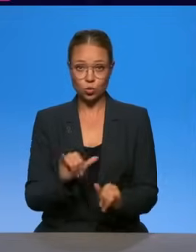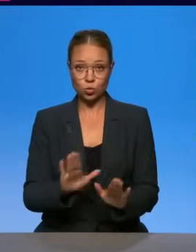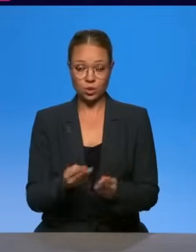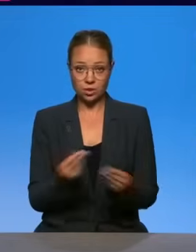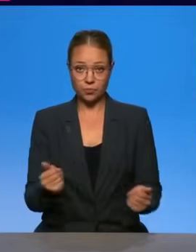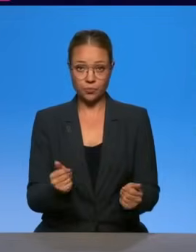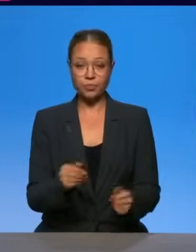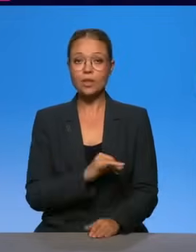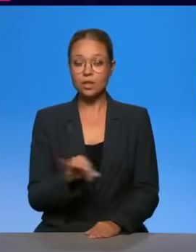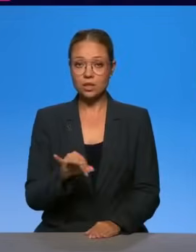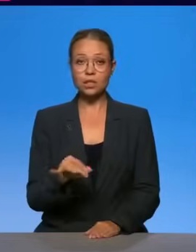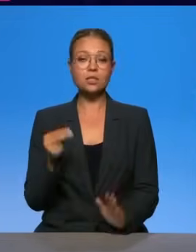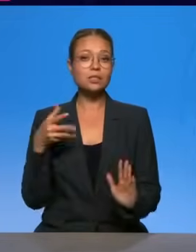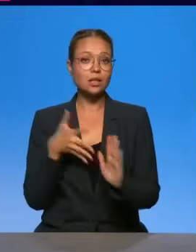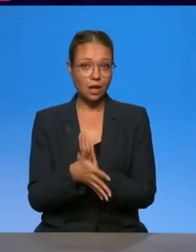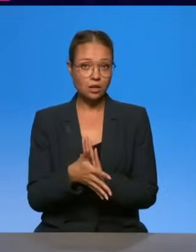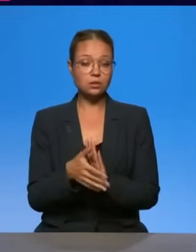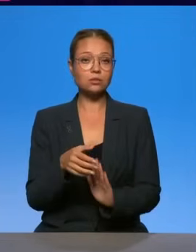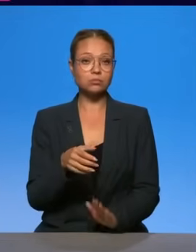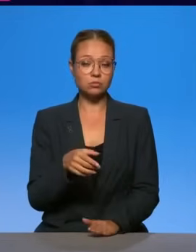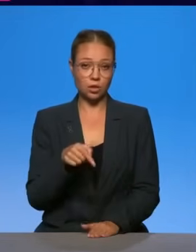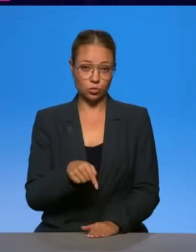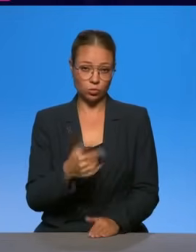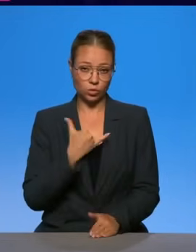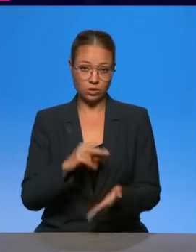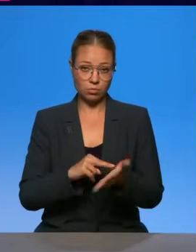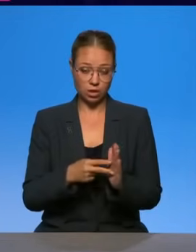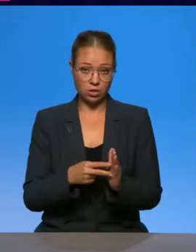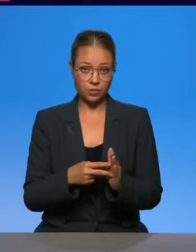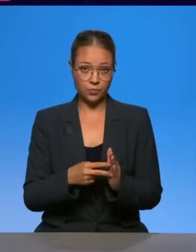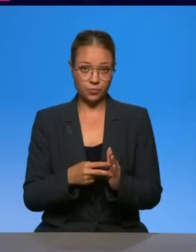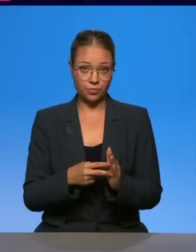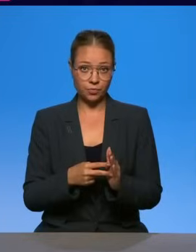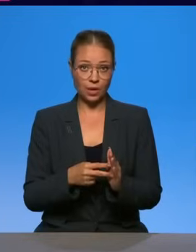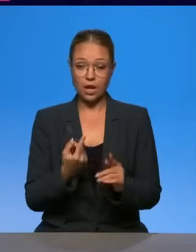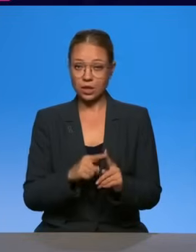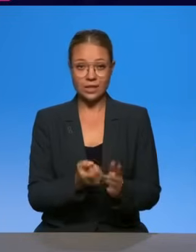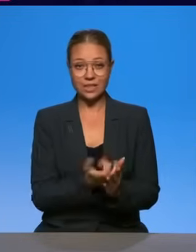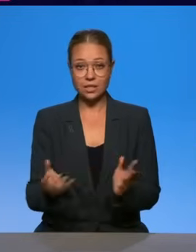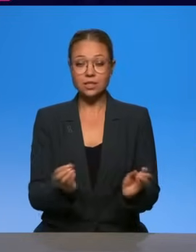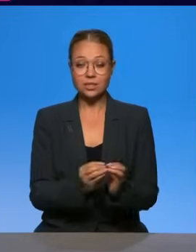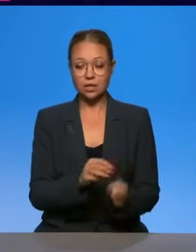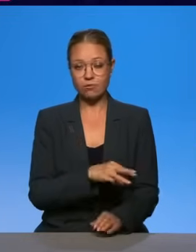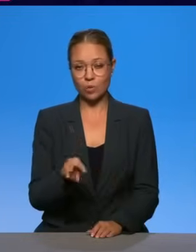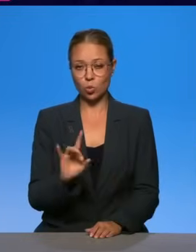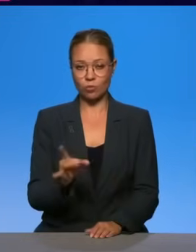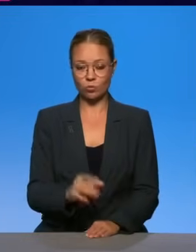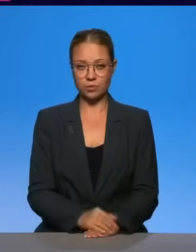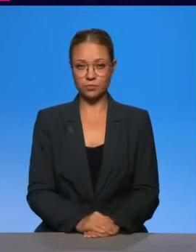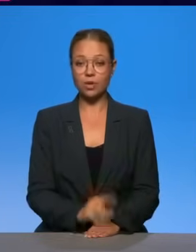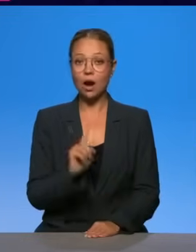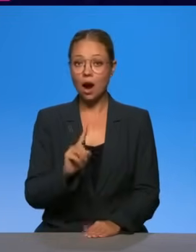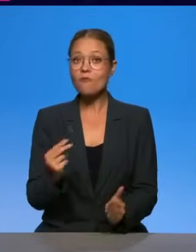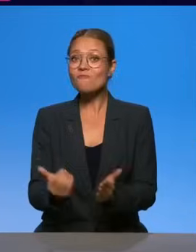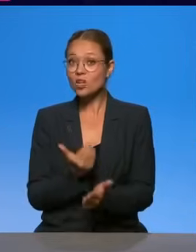и затратная часть, которая будет нами понесена, выражается в десятках миллионов рублей. А, соответственно, выручки у нас по этому